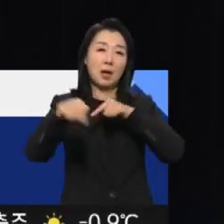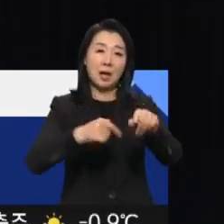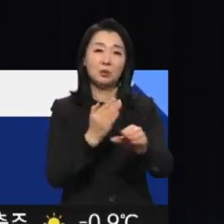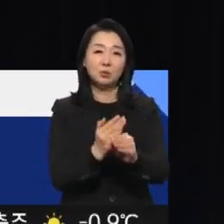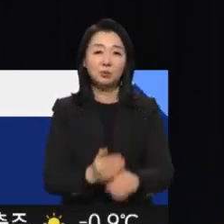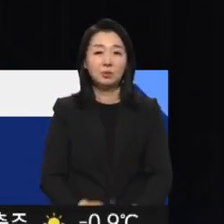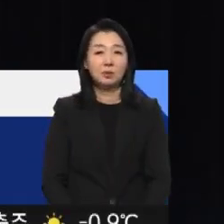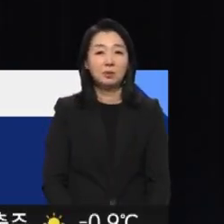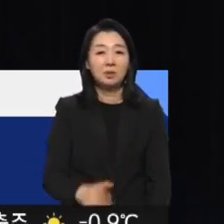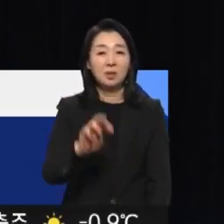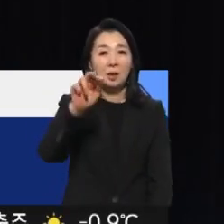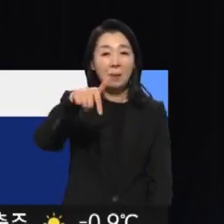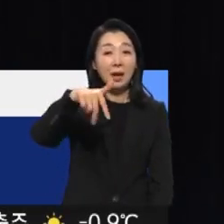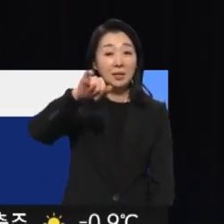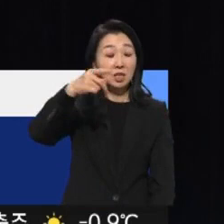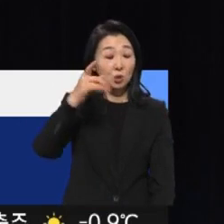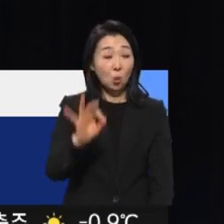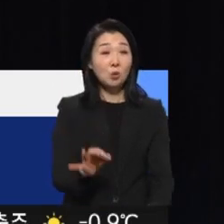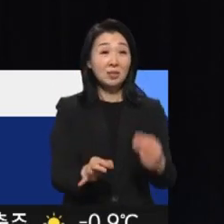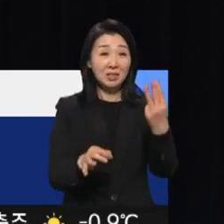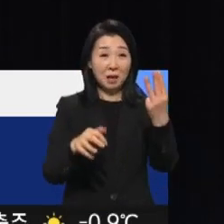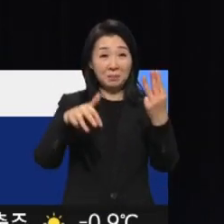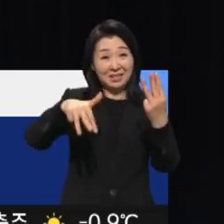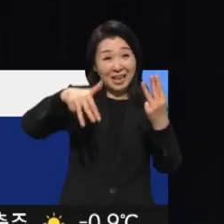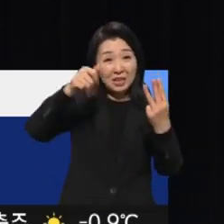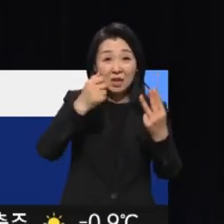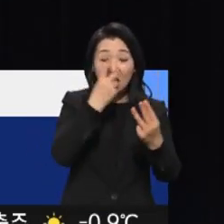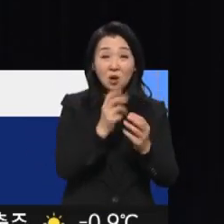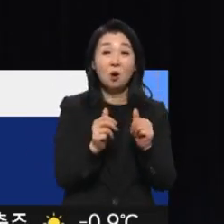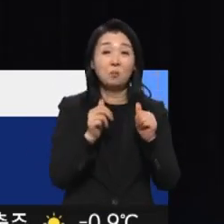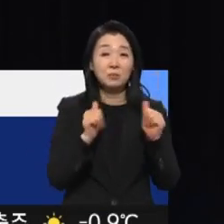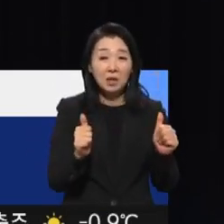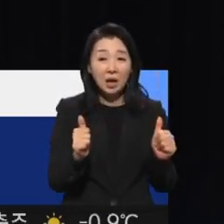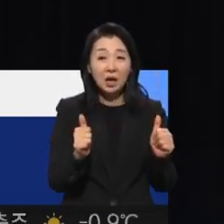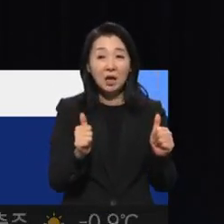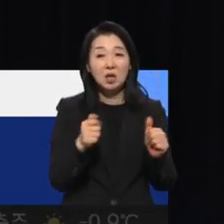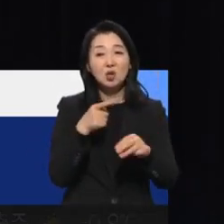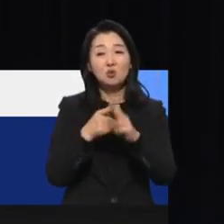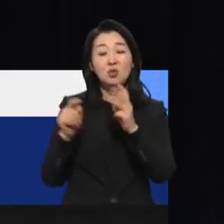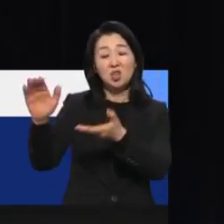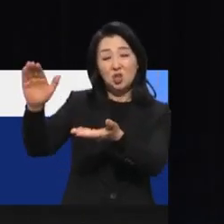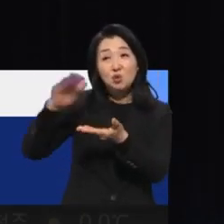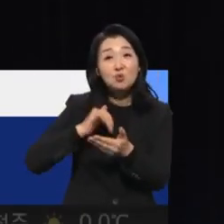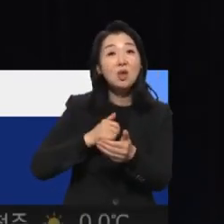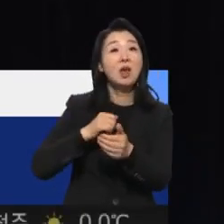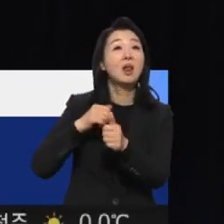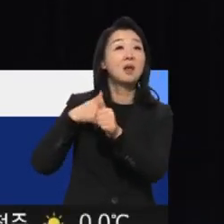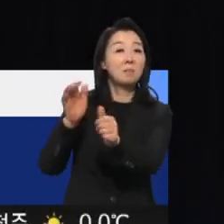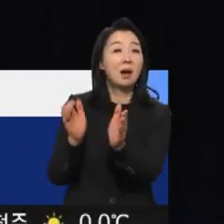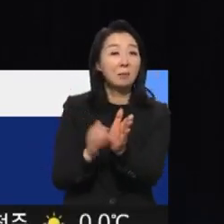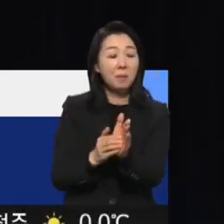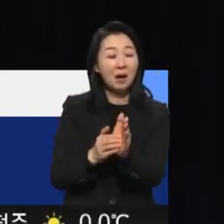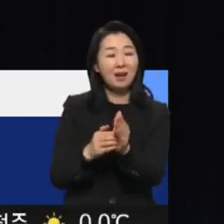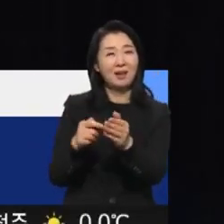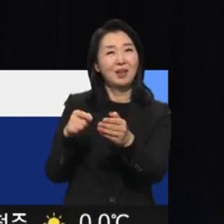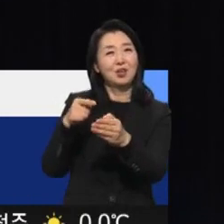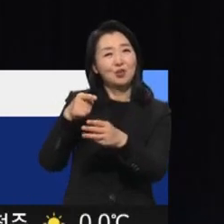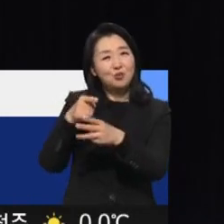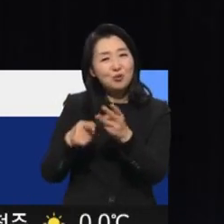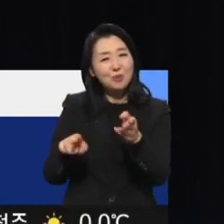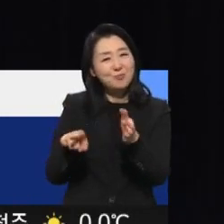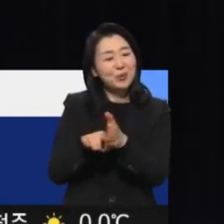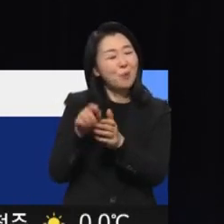있습니다. 박기동 3차장 검사는 윤석열 윈수위에 파견되었고 윤석열이 믿고 의지했던